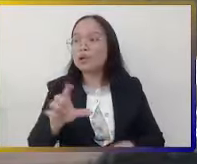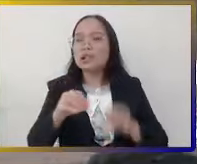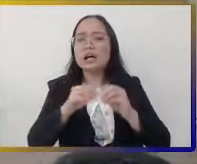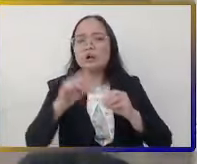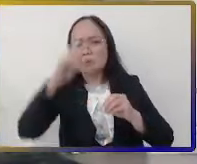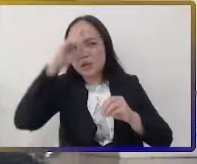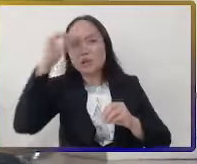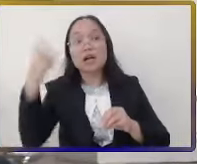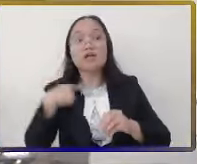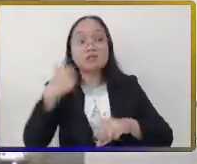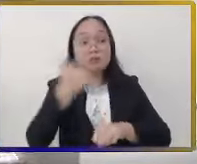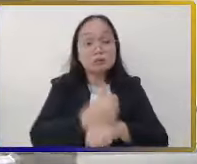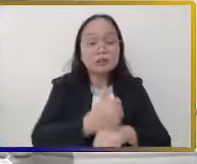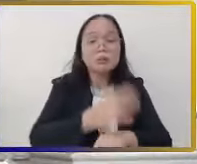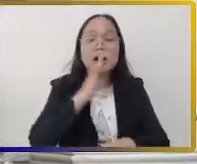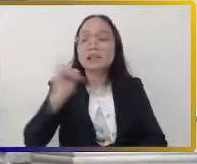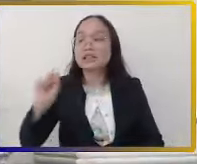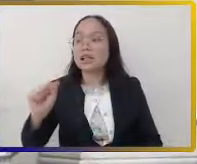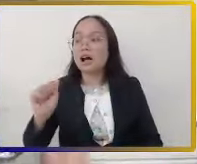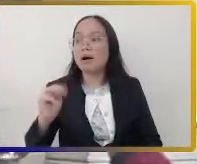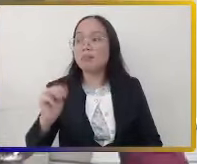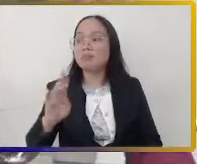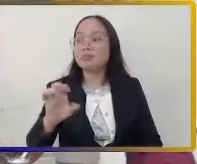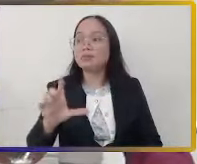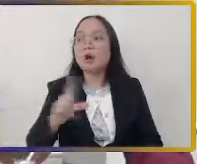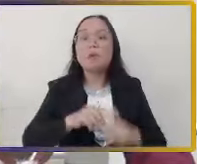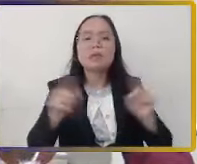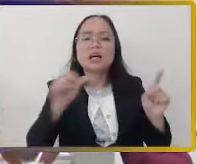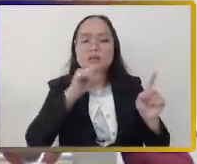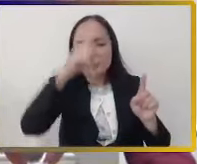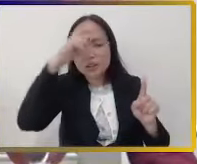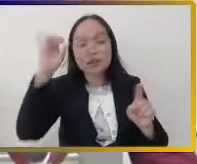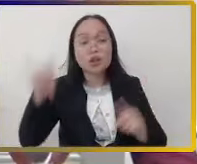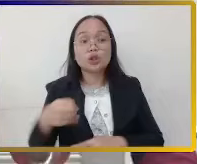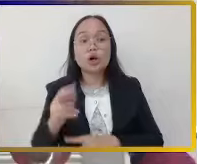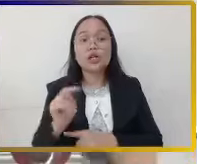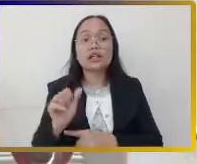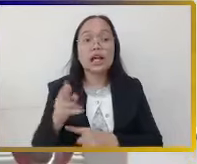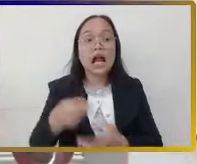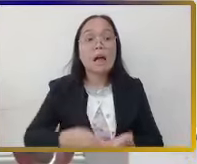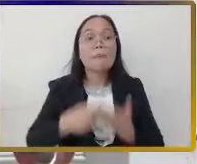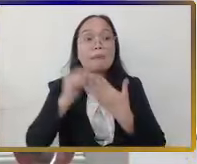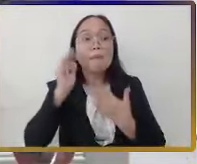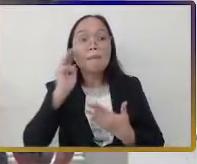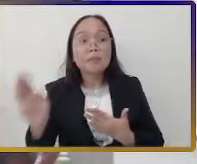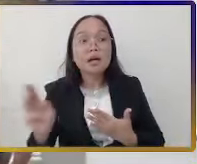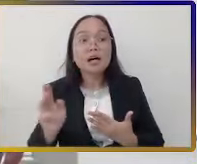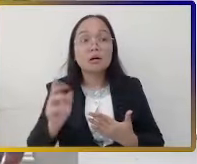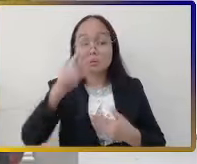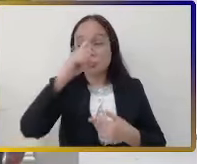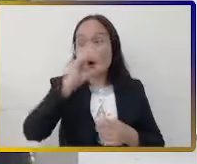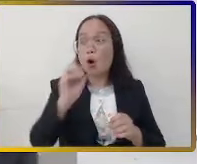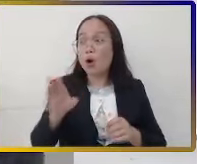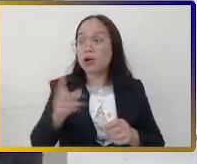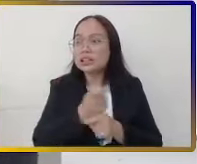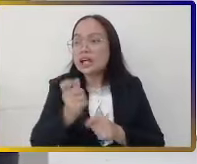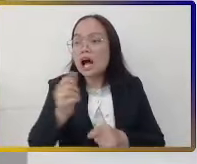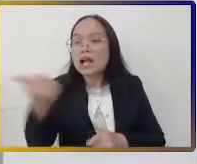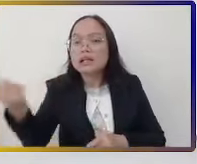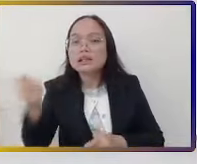siya ni Samuel, hindi sapagkat tinulungan siya ni Jonathan, hindi sapagkat ginusto siya ng mga tao.